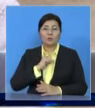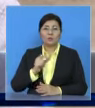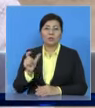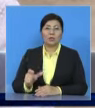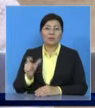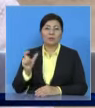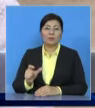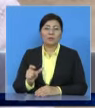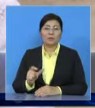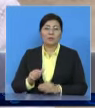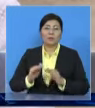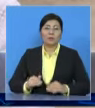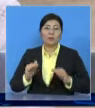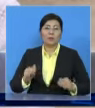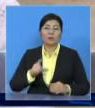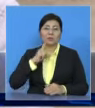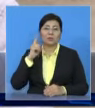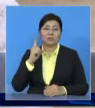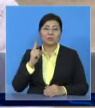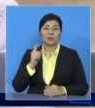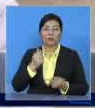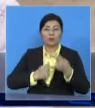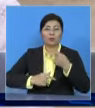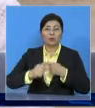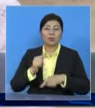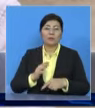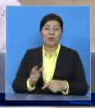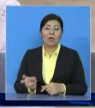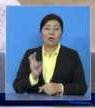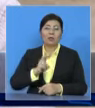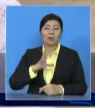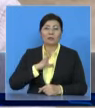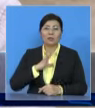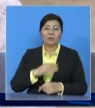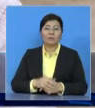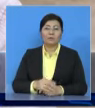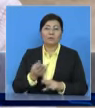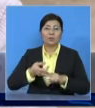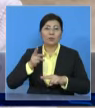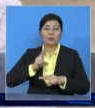тұрғындары, бала шағалары менен жастар жағы көшіп келіп жатыр. Соған қарағанда